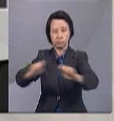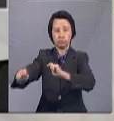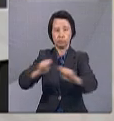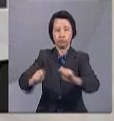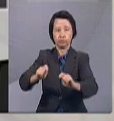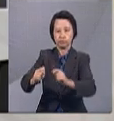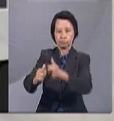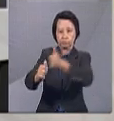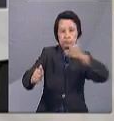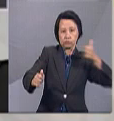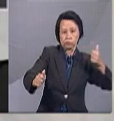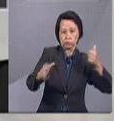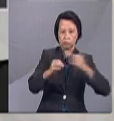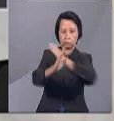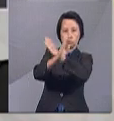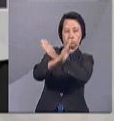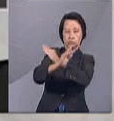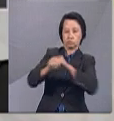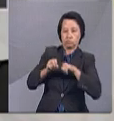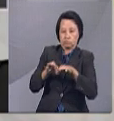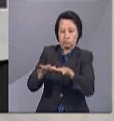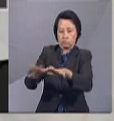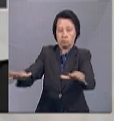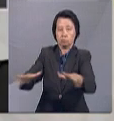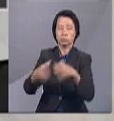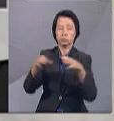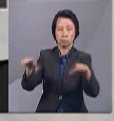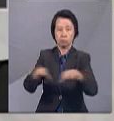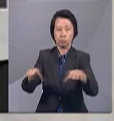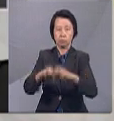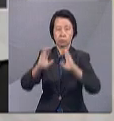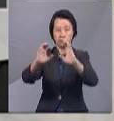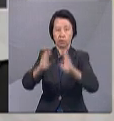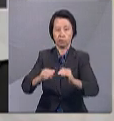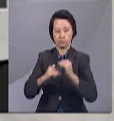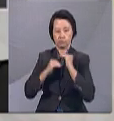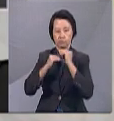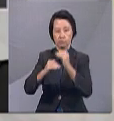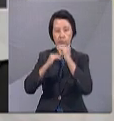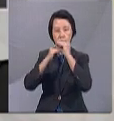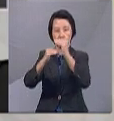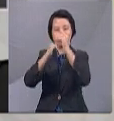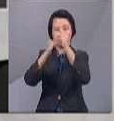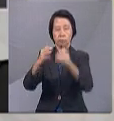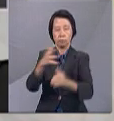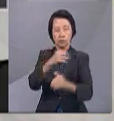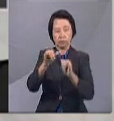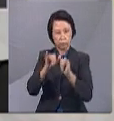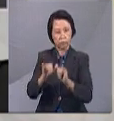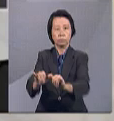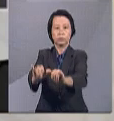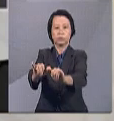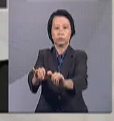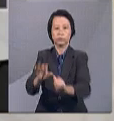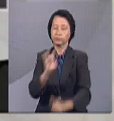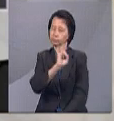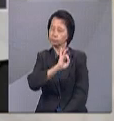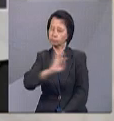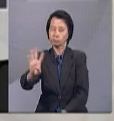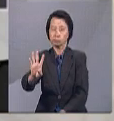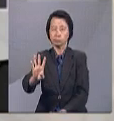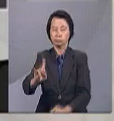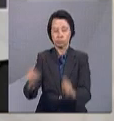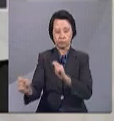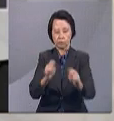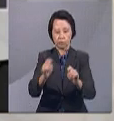mencegah dan membendung jangkitan yang dilaksanakan secara berperingkat dan berterusan Salah satu tindakan